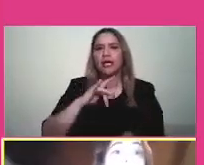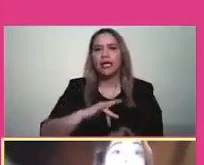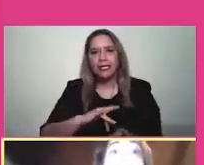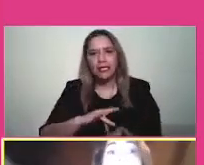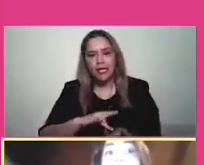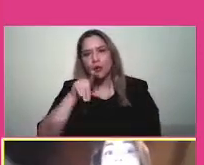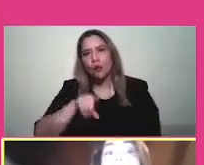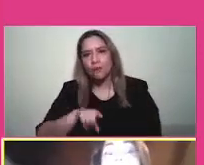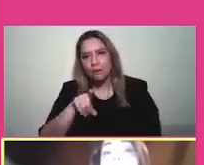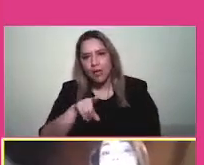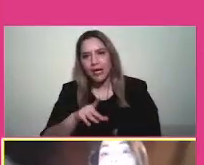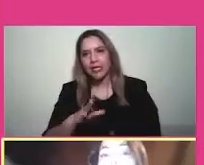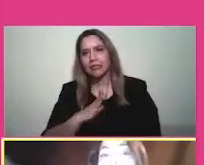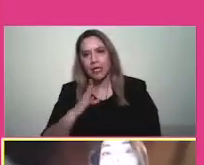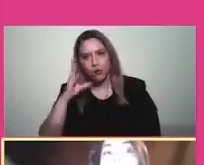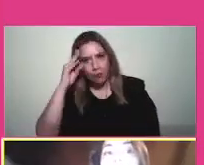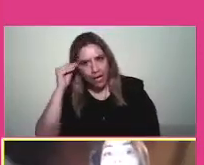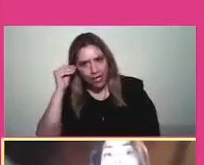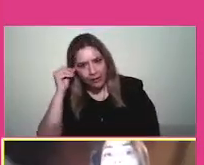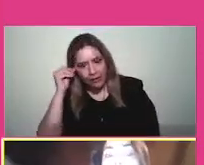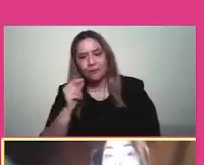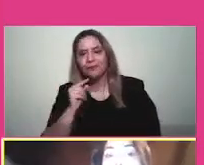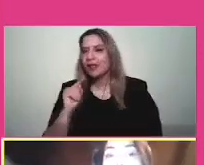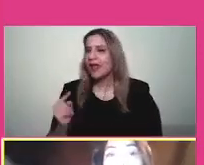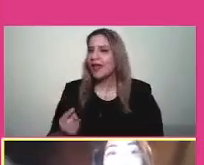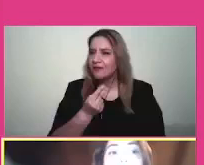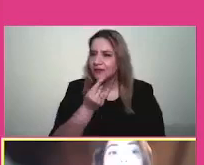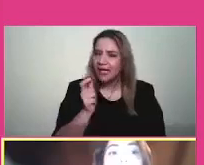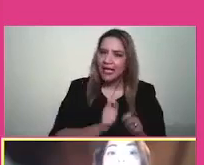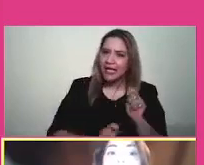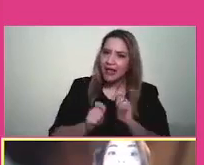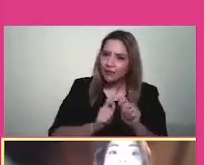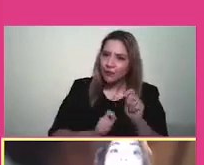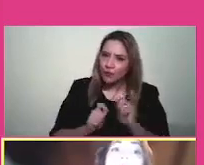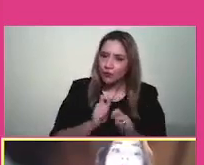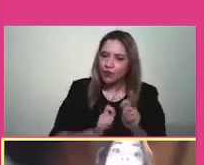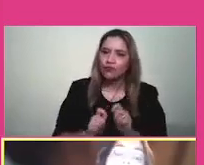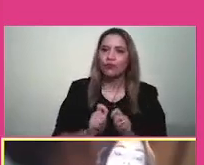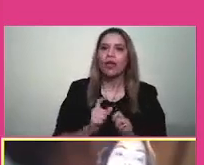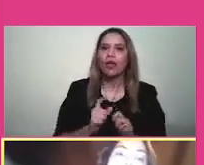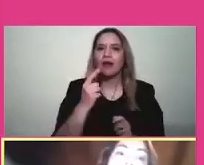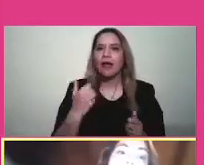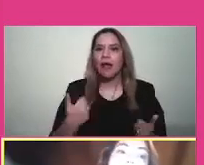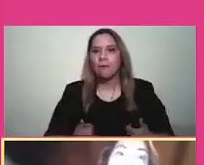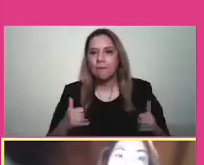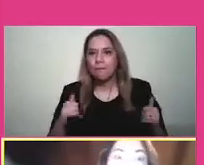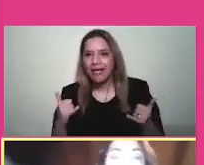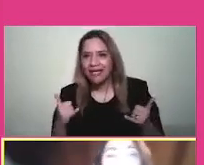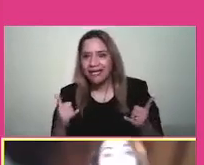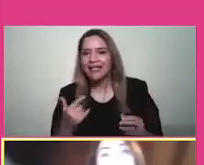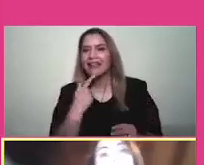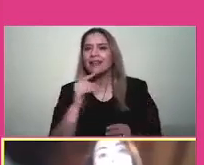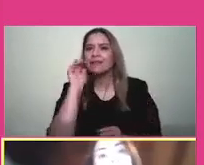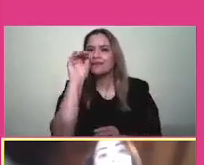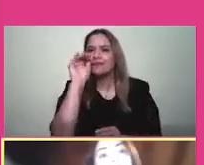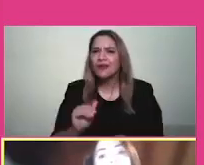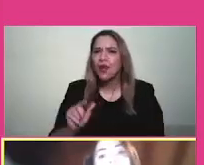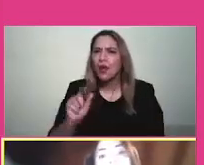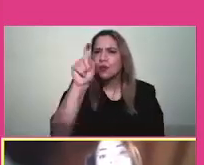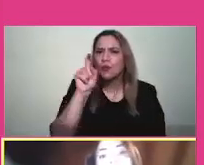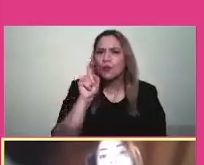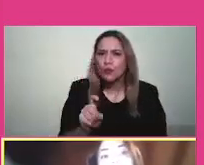Άνοια, αλλά και η ευκαιρία να δημιουργήσουμε ένα παιχνίδι, ένα quiz που έχει να κάνει